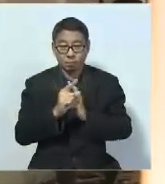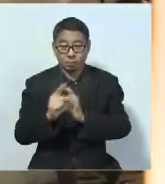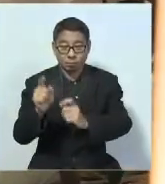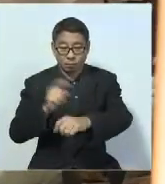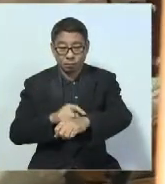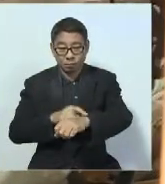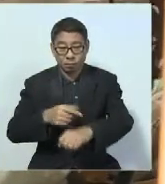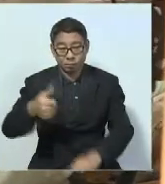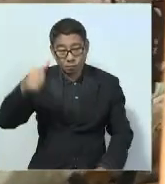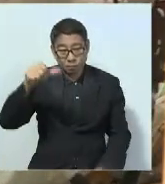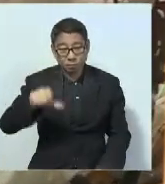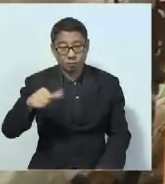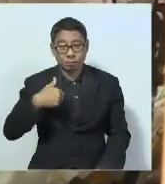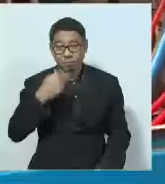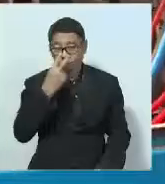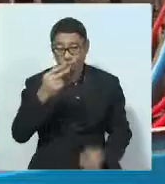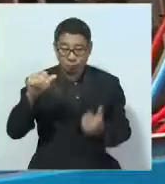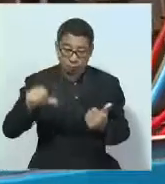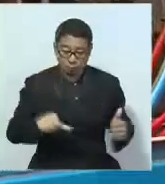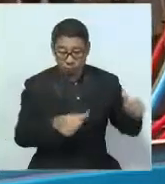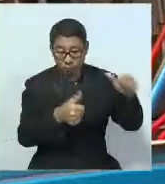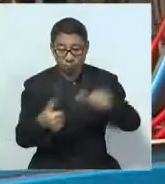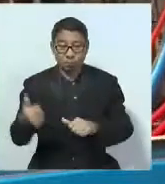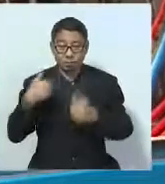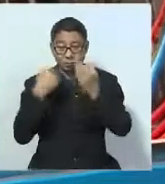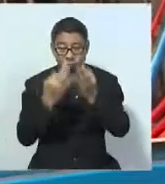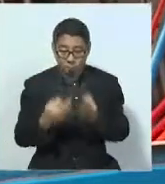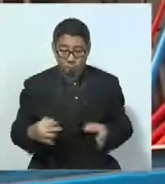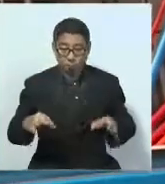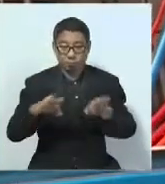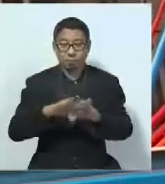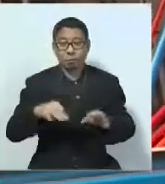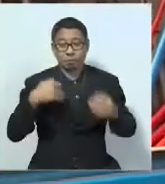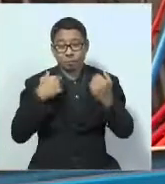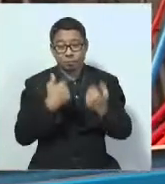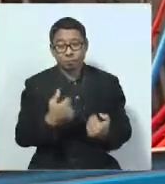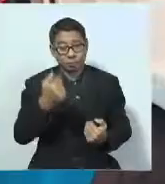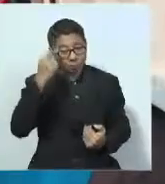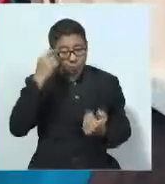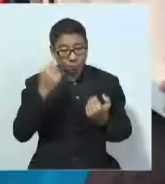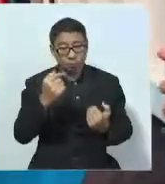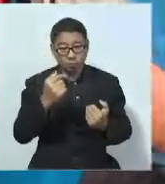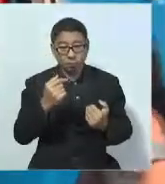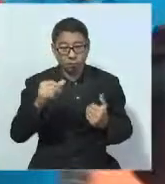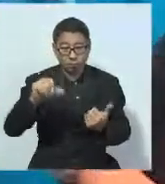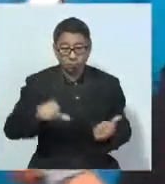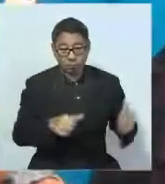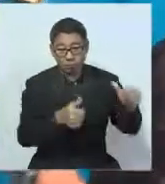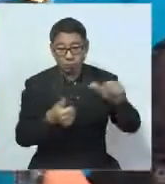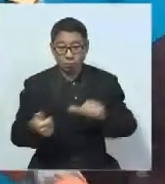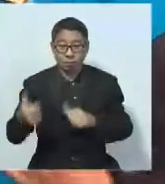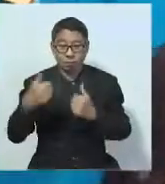กรอบเวลาที่วางไว้หรือไม่เรื่องของสภาพอากาศเป็นตัวแปรที่สำคัญนะคะแล้วในเรื่องของสภาพอากา